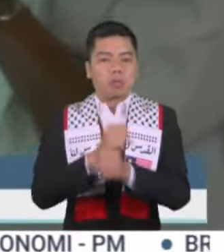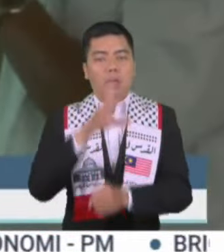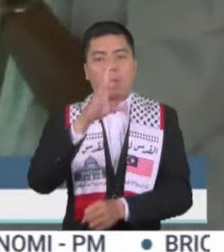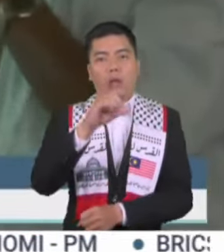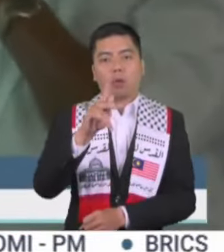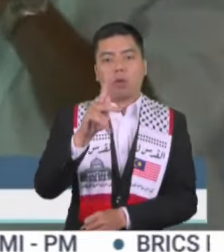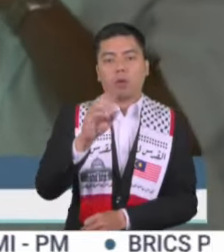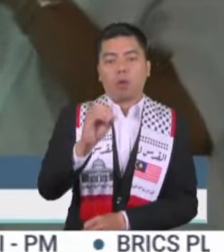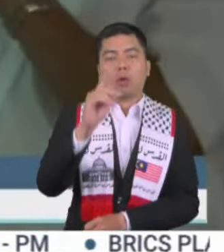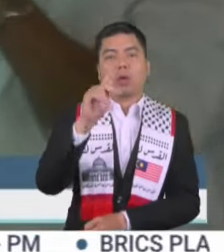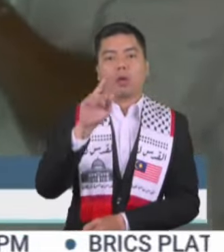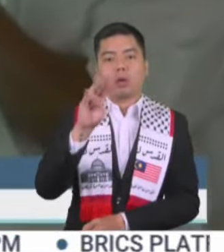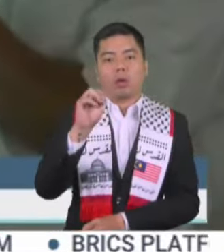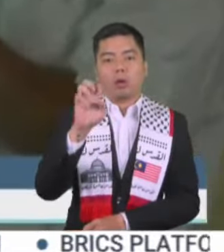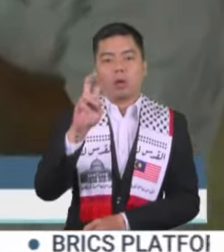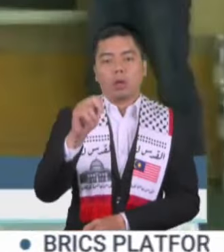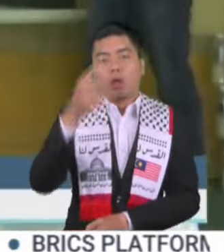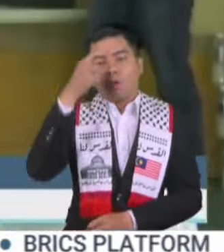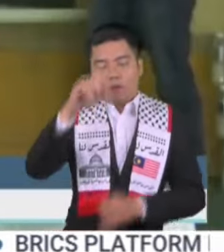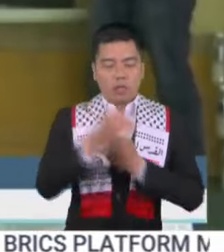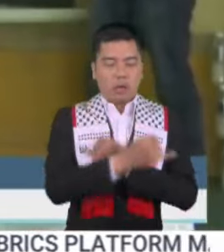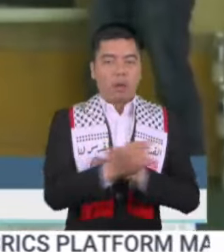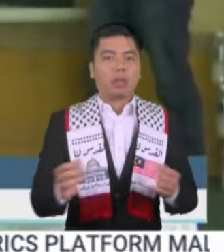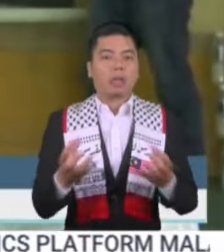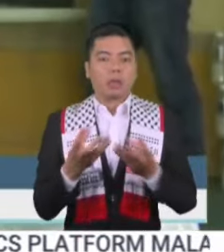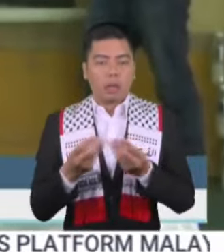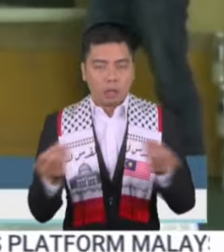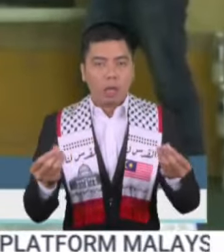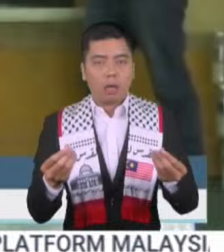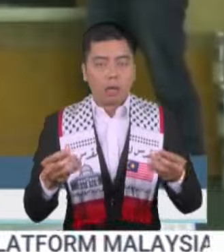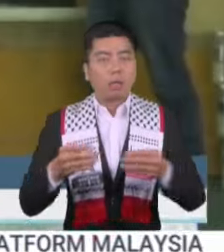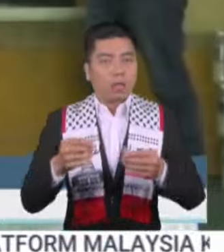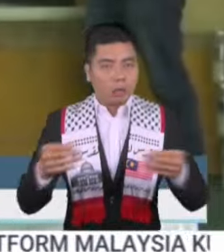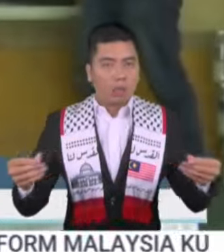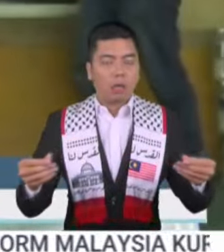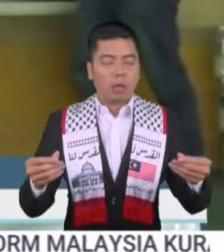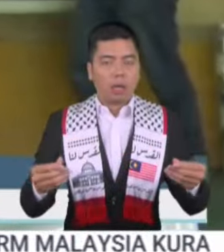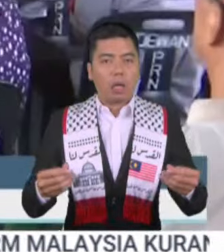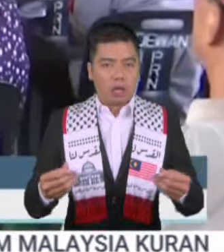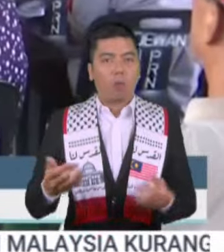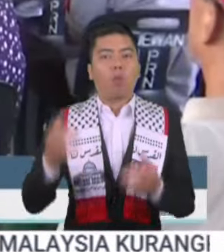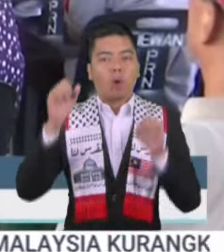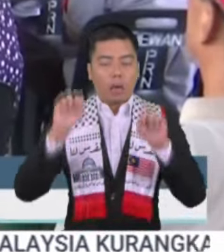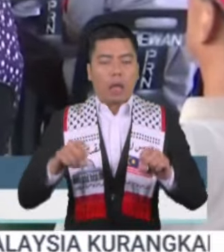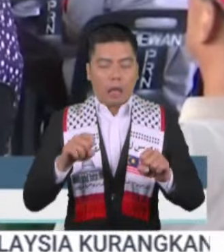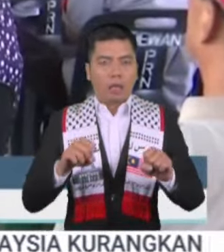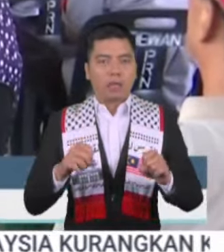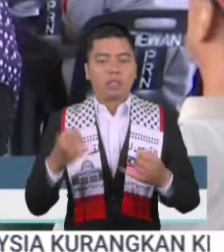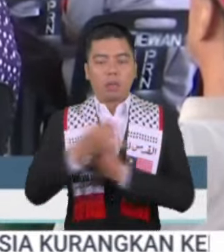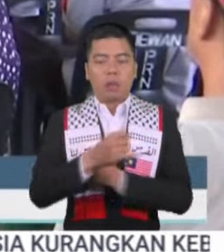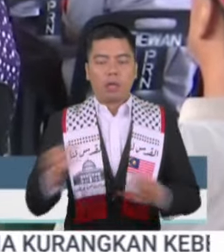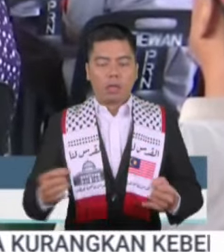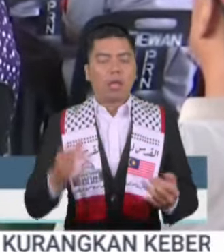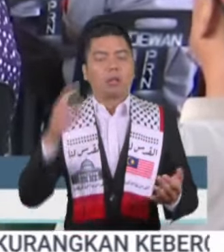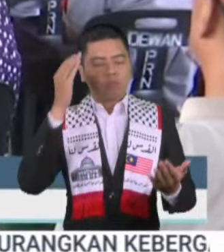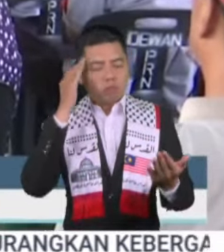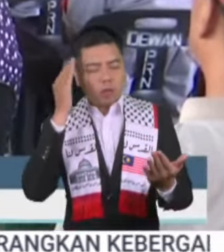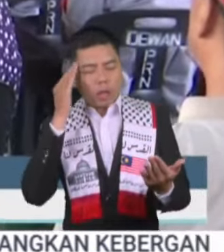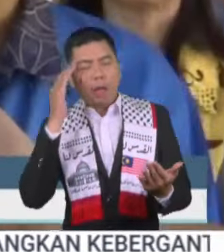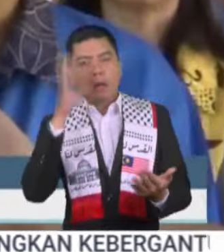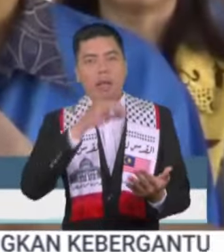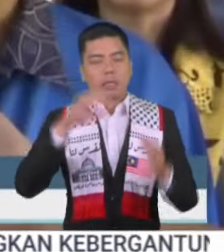dimajukan ke jabatan tanah supaya jbatan tanah boleh study dan boleh mencari kaedah